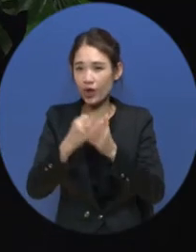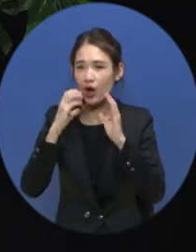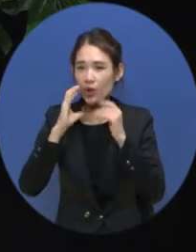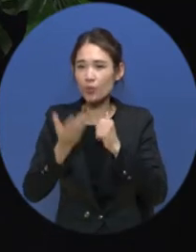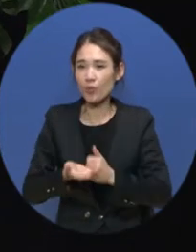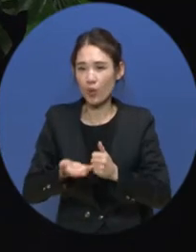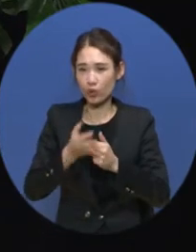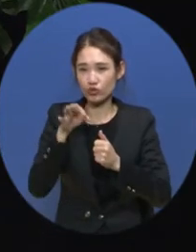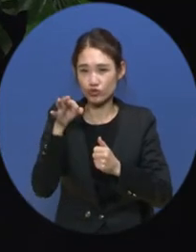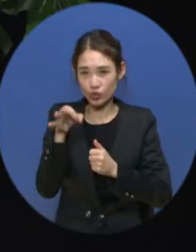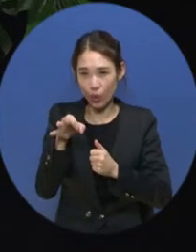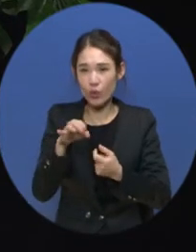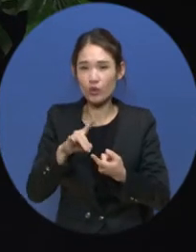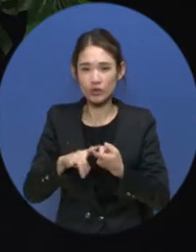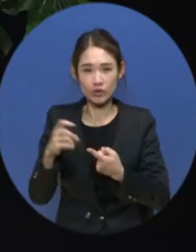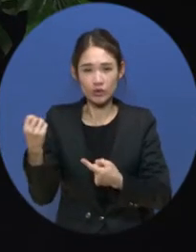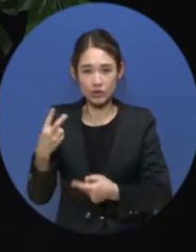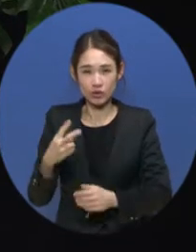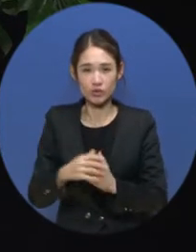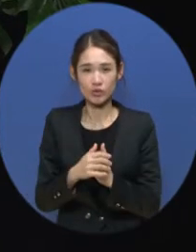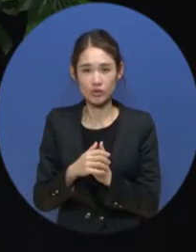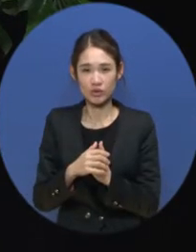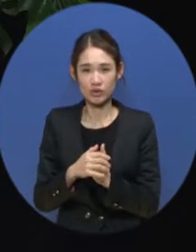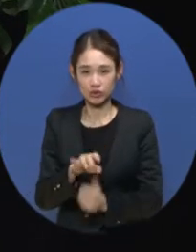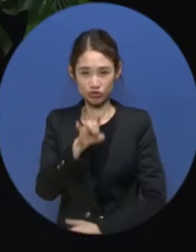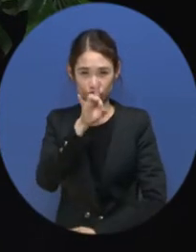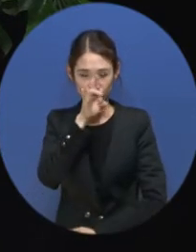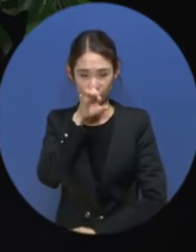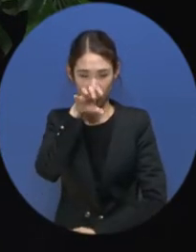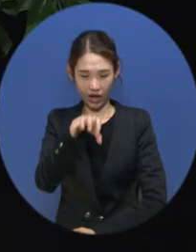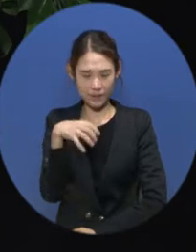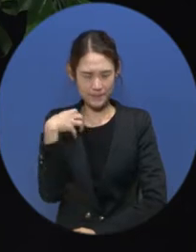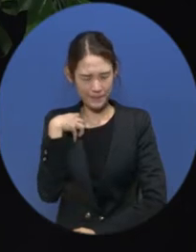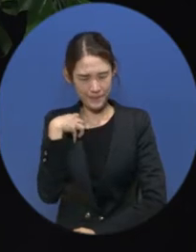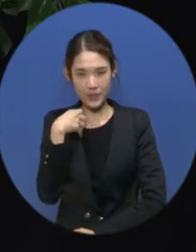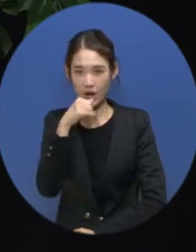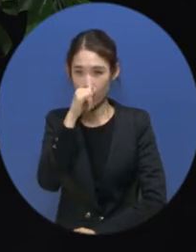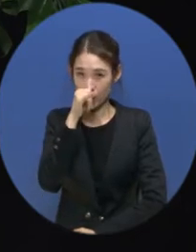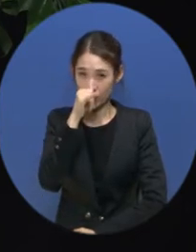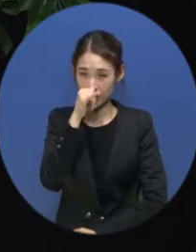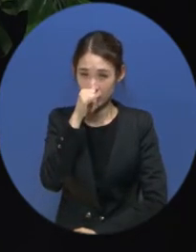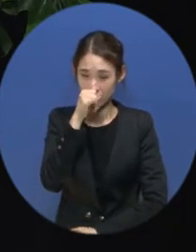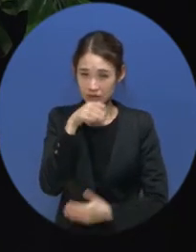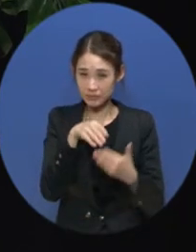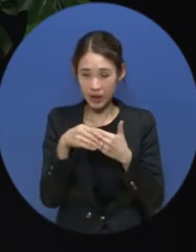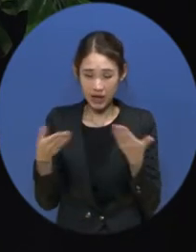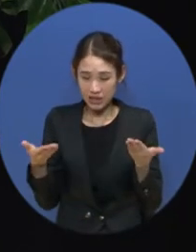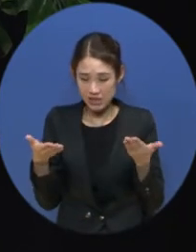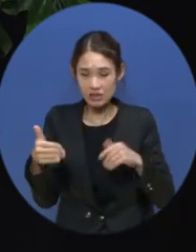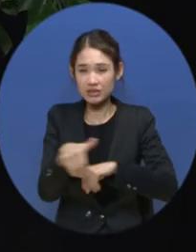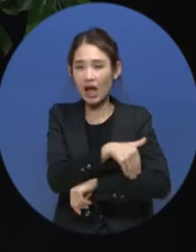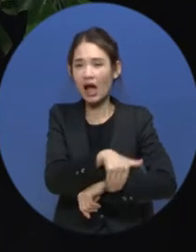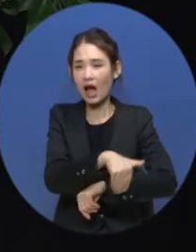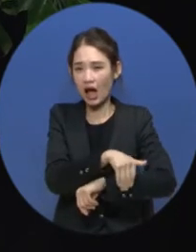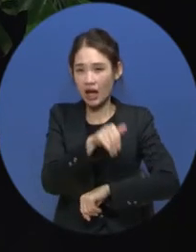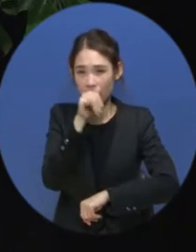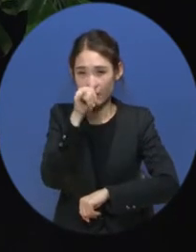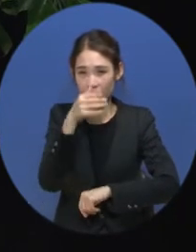보육료랄지 그다음에 뭐 초우랄지 중앙에서 하는 일을 주로 이렇게 일을 하고 다니는 데가